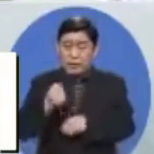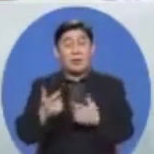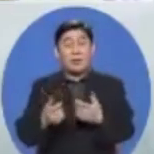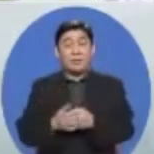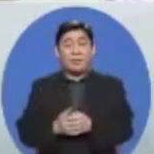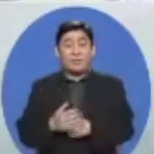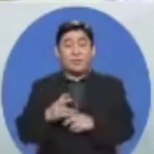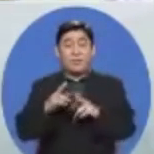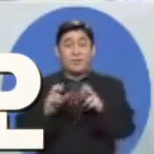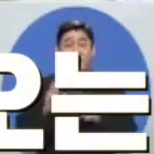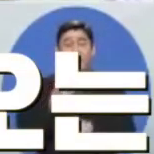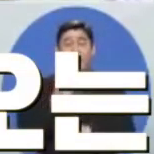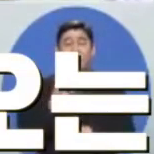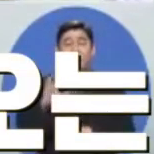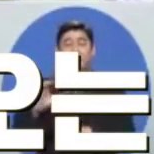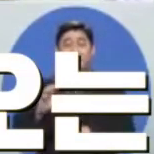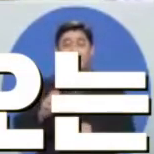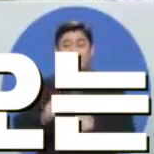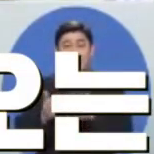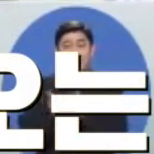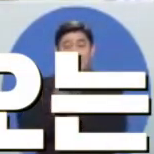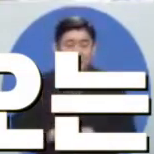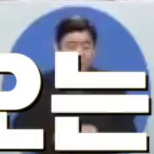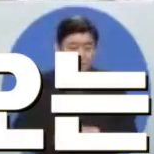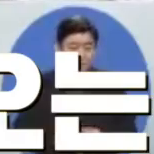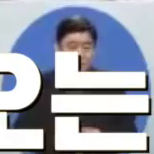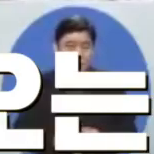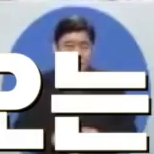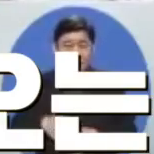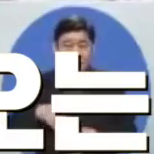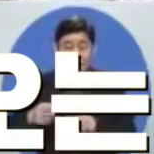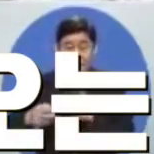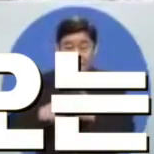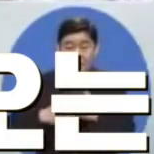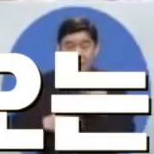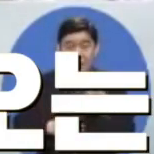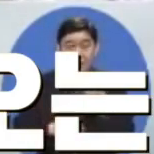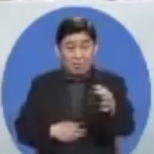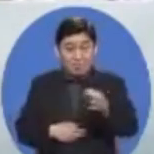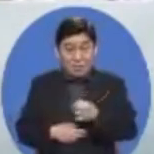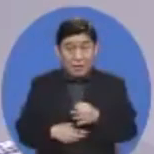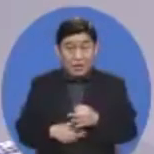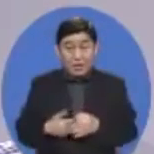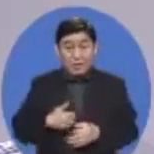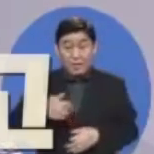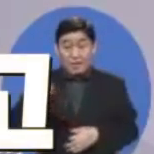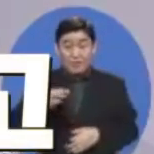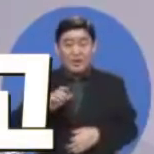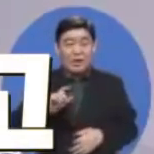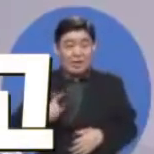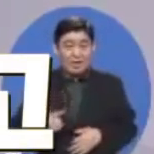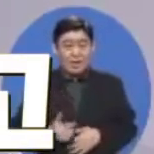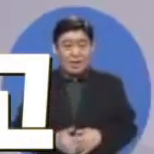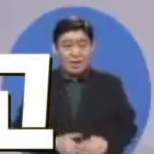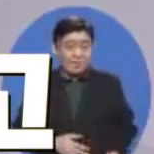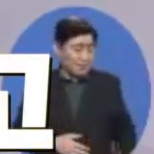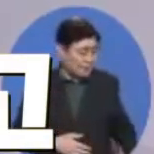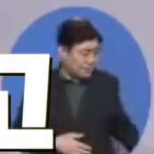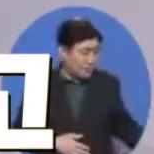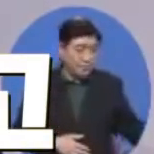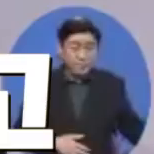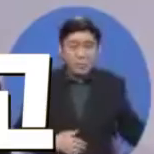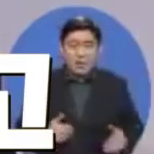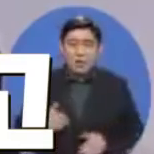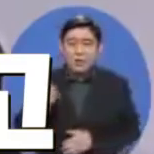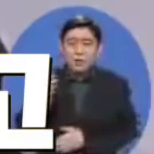예를 들면 성남 FC의 구단주십니까? 네. 차병원에서 33억 받았습니까? 제가 받은 게 아니라 아니, 글쎄. FC가.